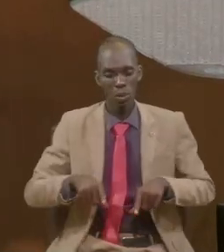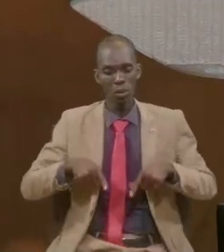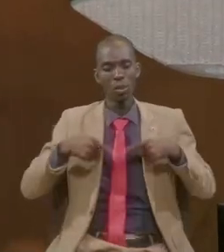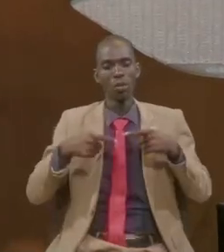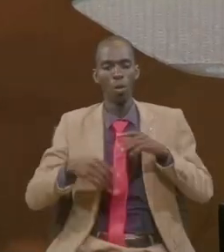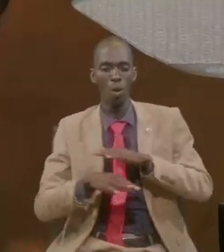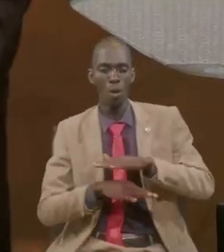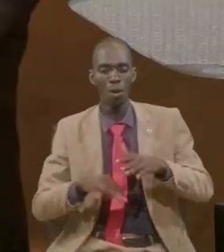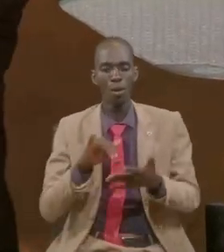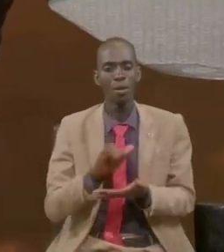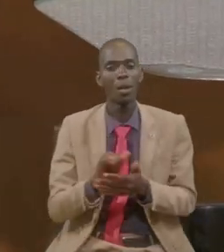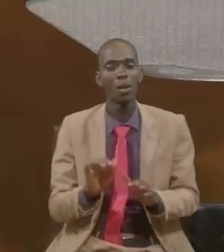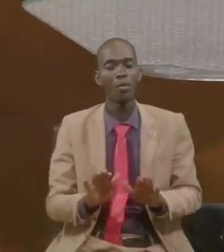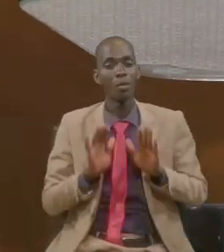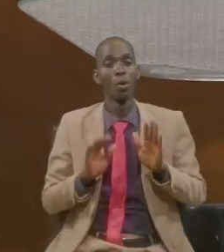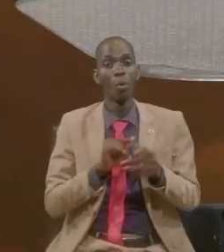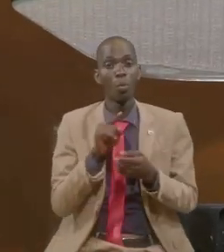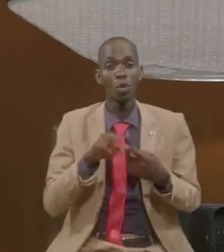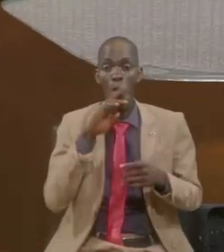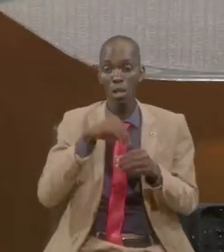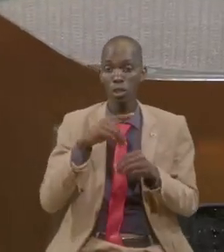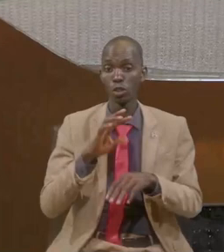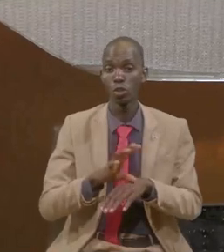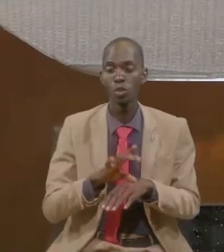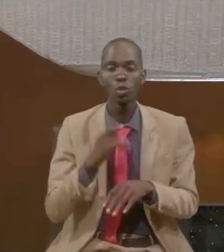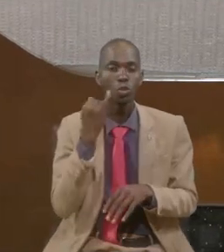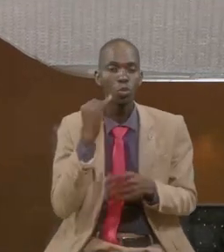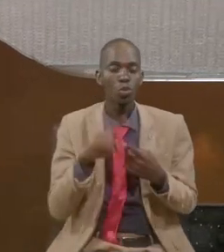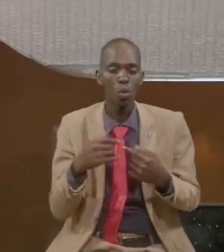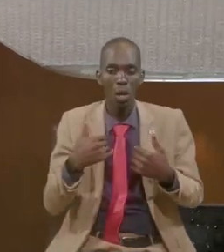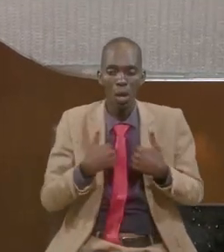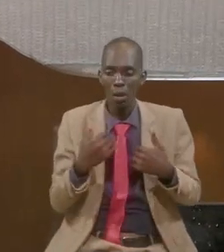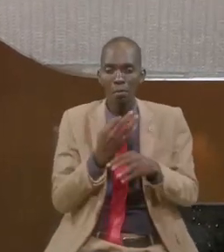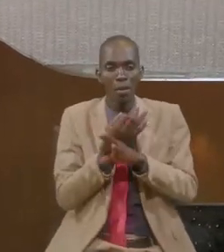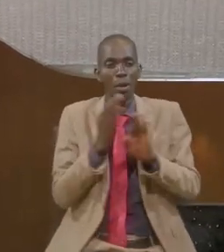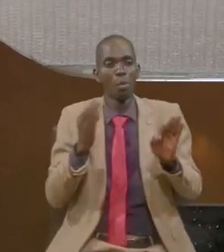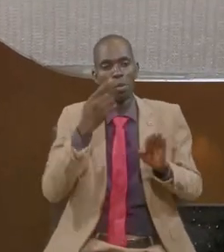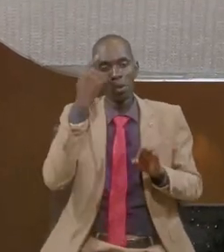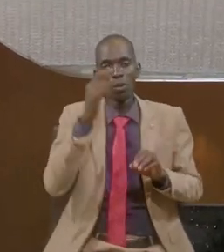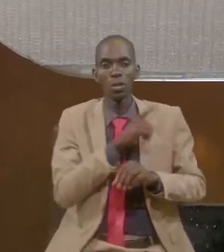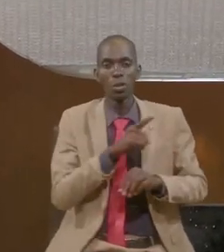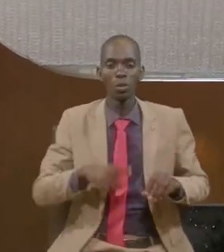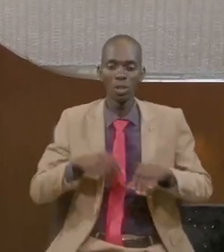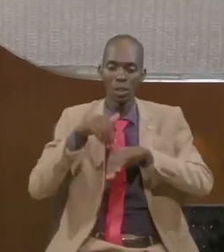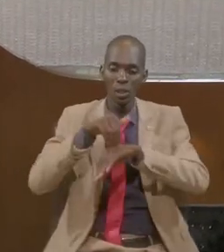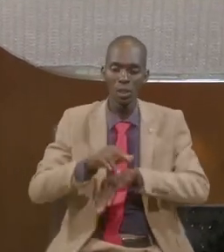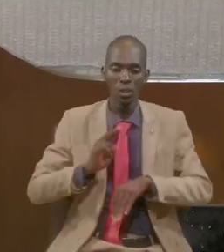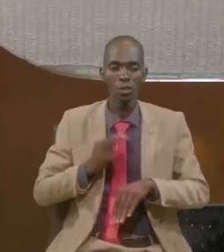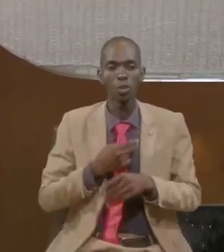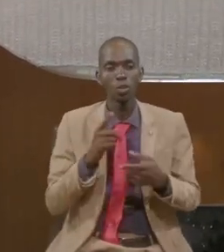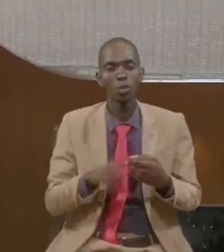aussi à l'église, là où il faut la liberté, parce que le Seigneur nous a affranchis de